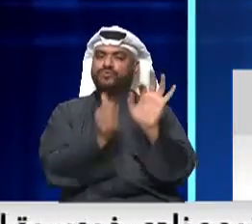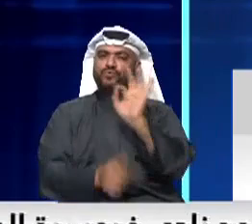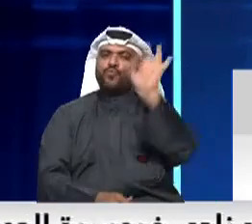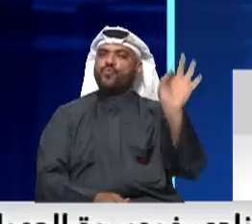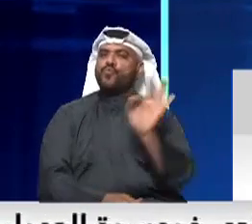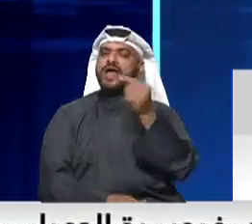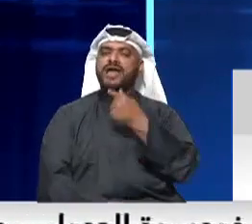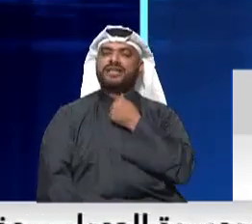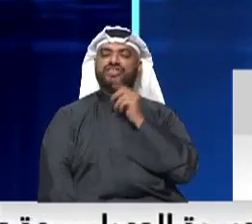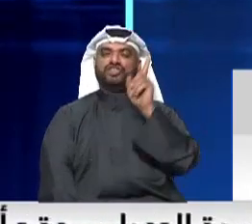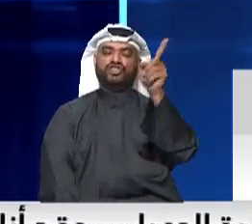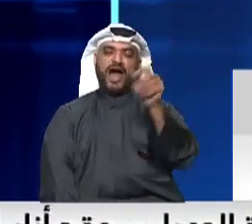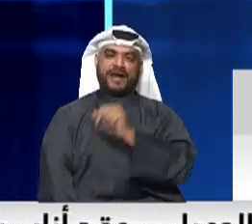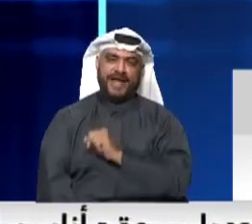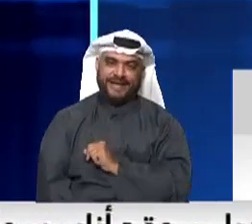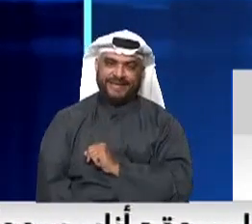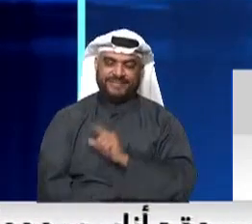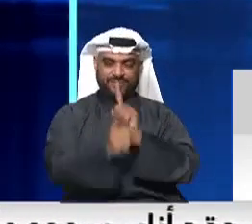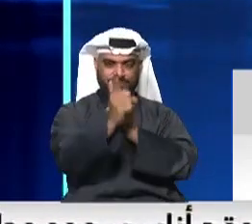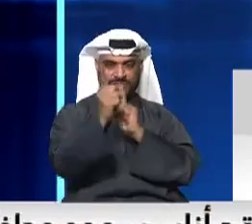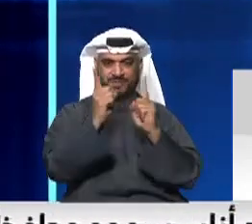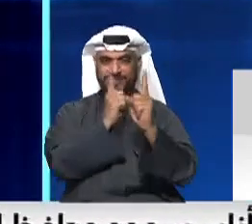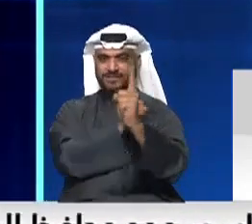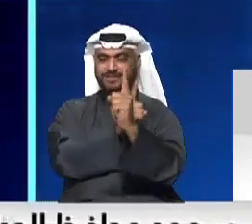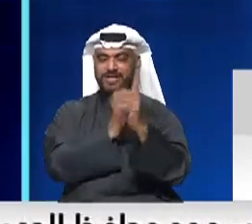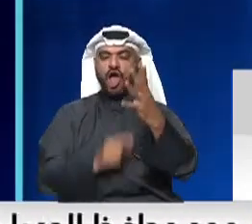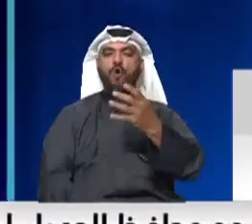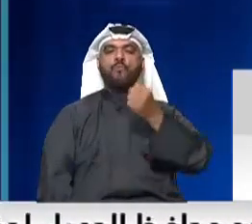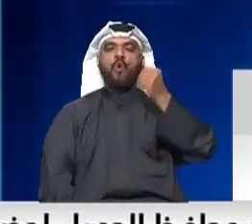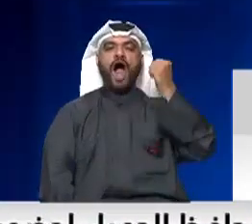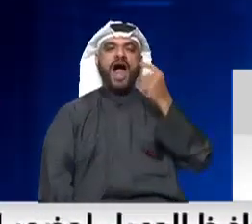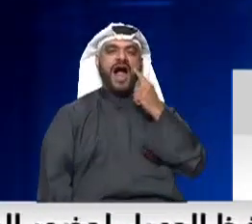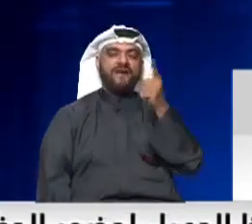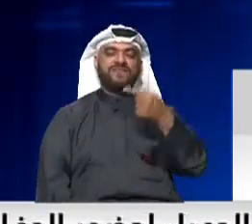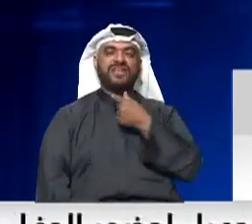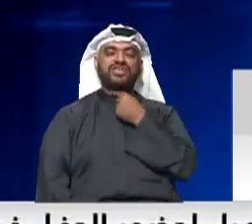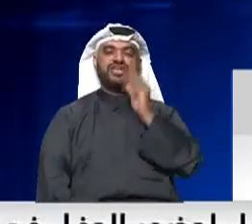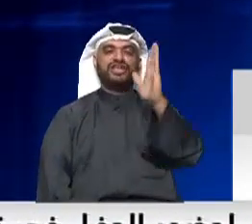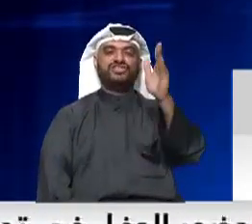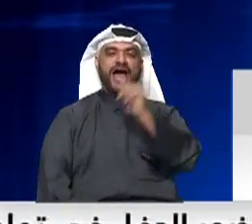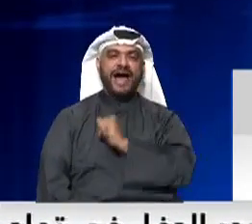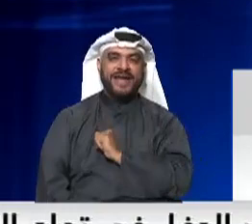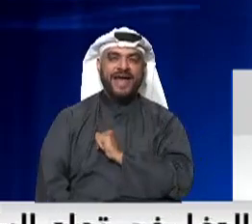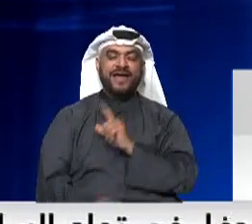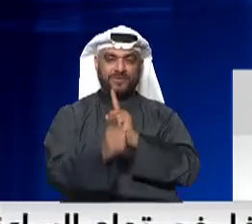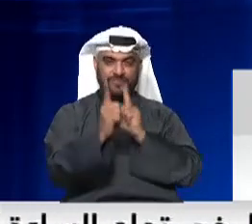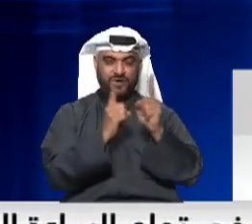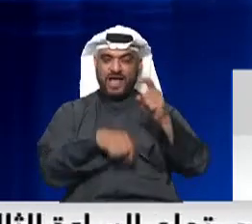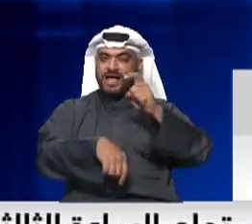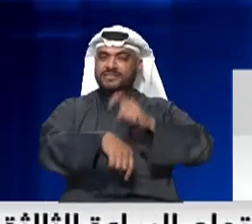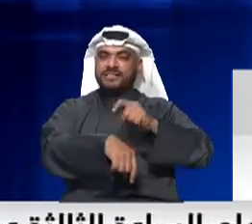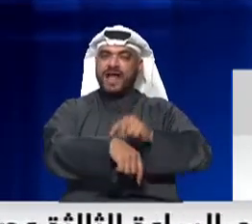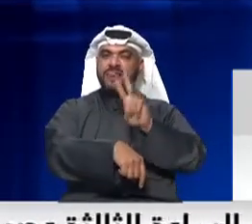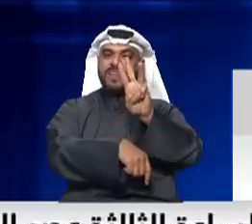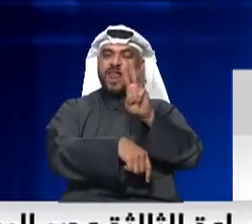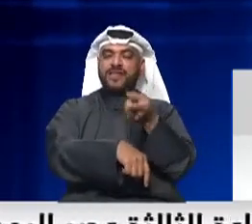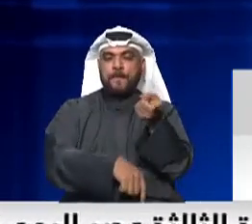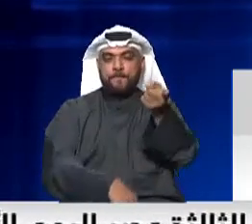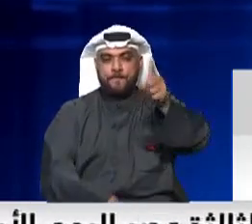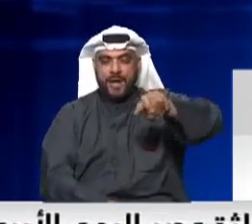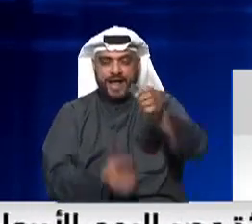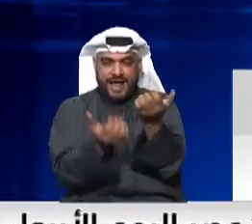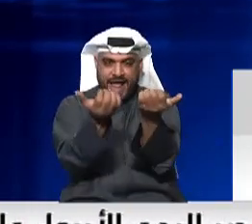سموه حفظه الله معالم محافظه الجهراء ناصر فلاح الحجرف لحضور الحفل في تمام الساعه الثالثه